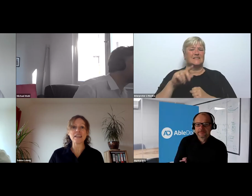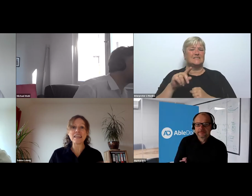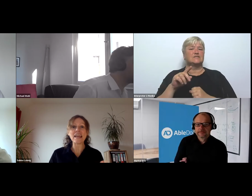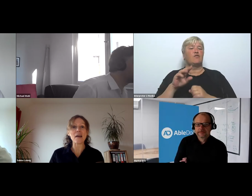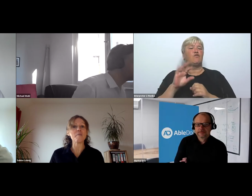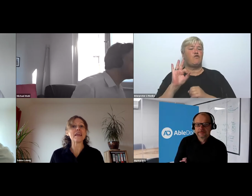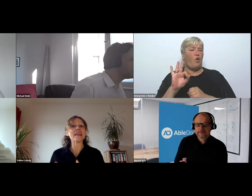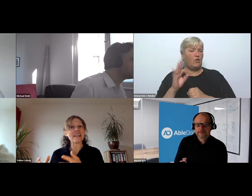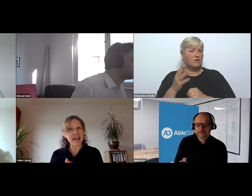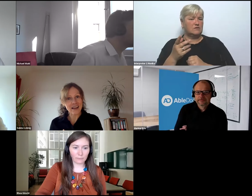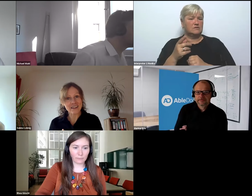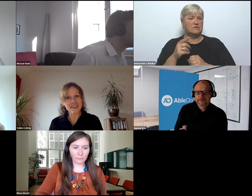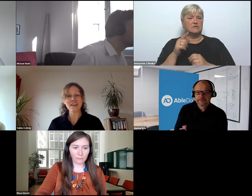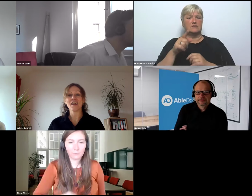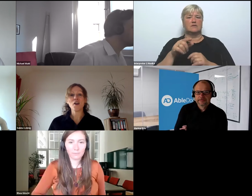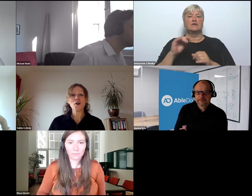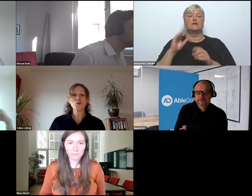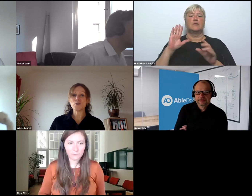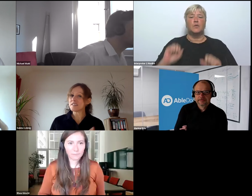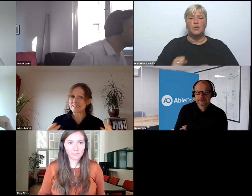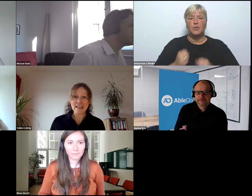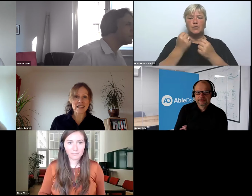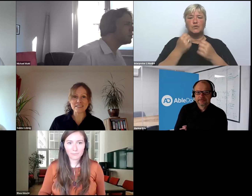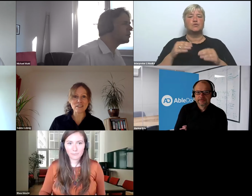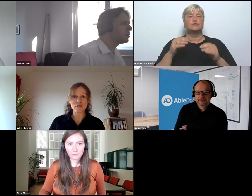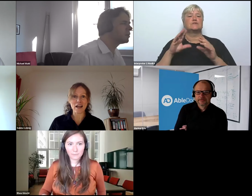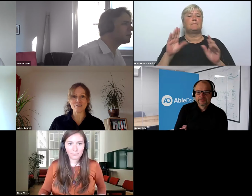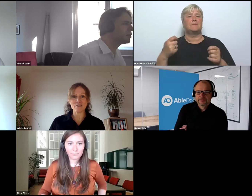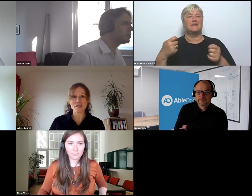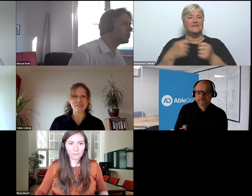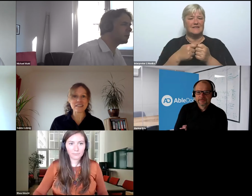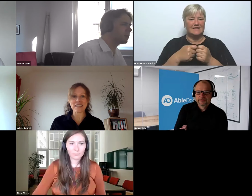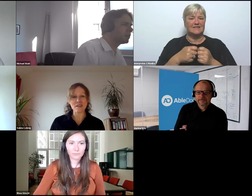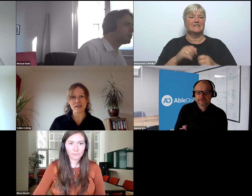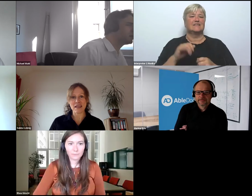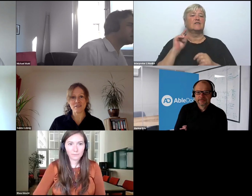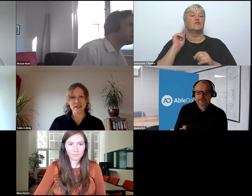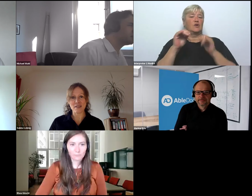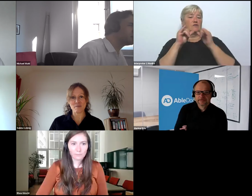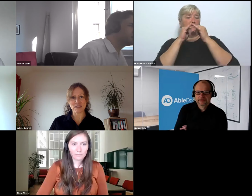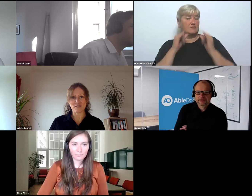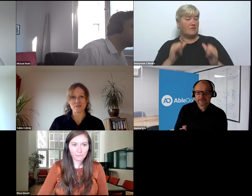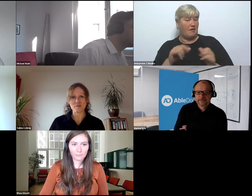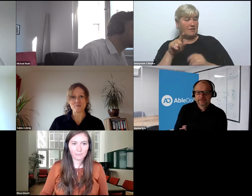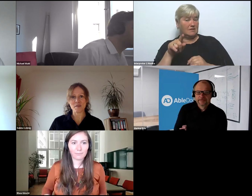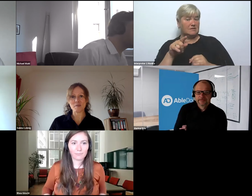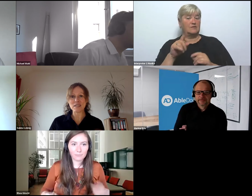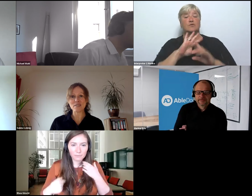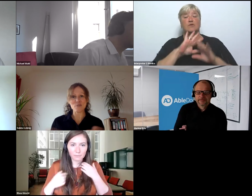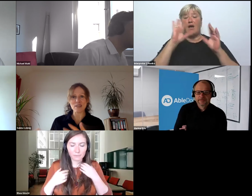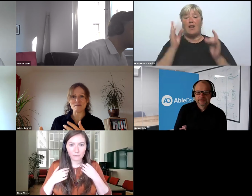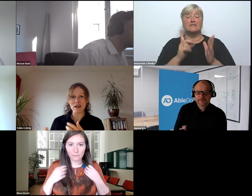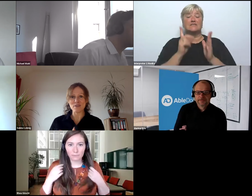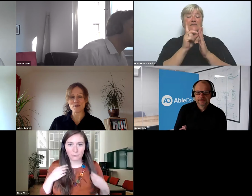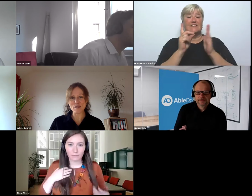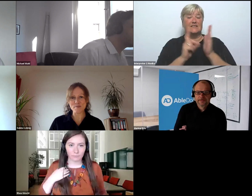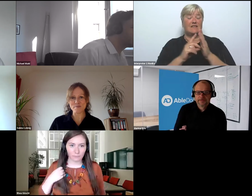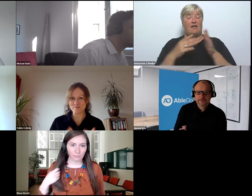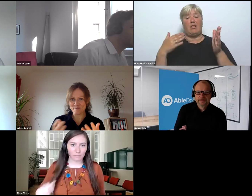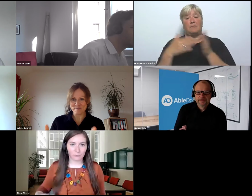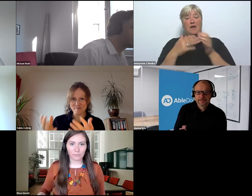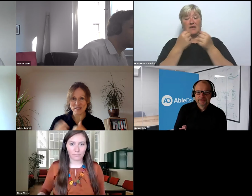von IAB Dach und sehr aktiv in allem, was digitale Barrierefreiheit betrifft. Mit diesen Worten,